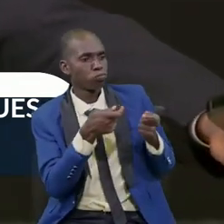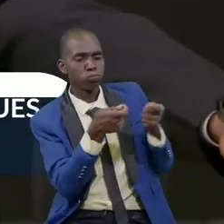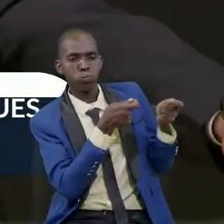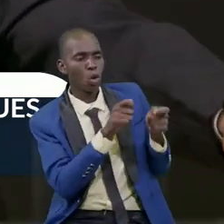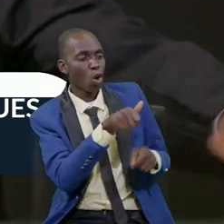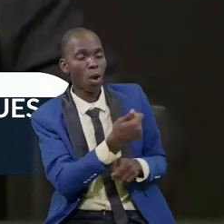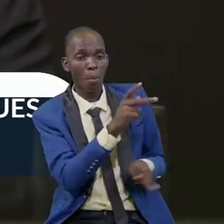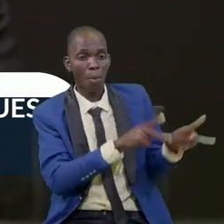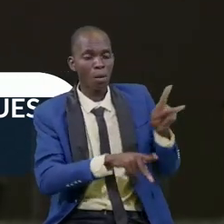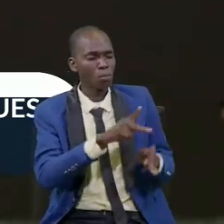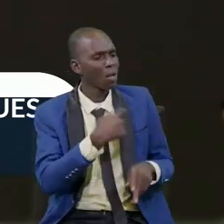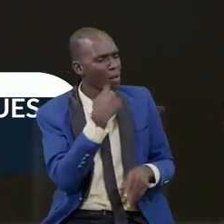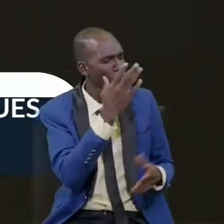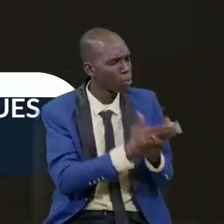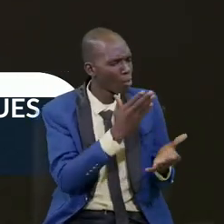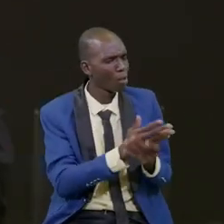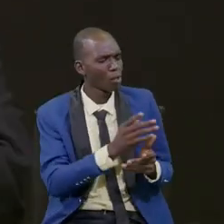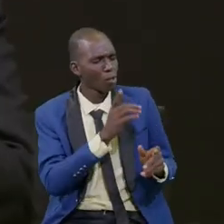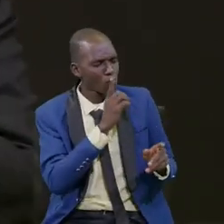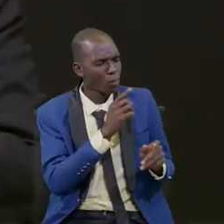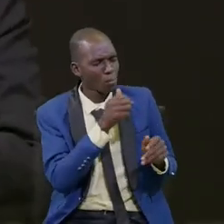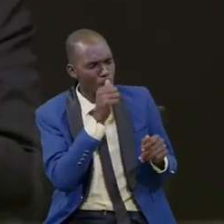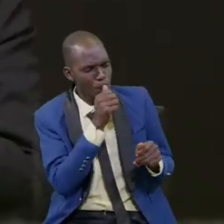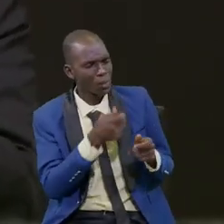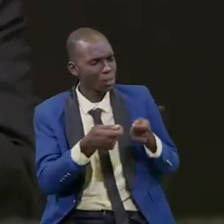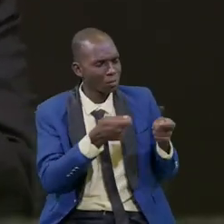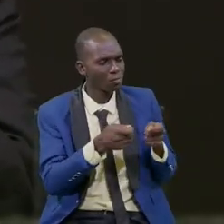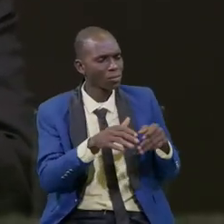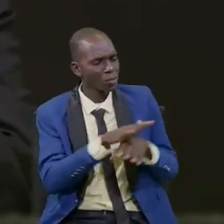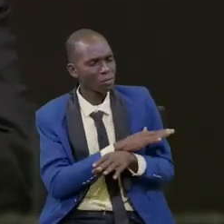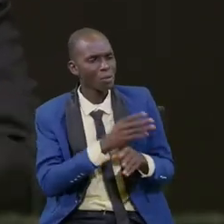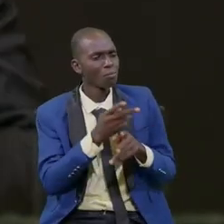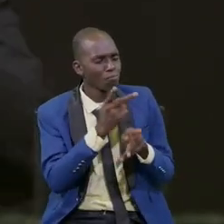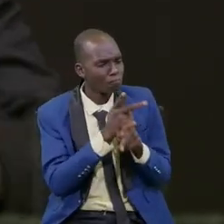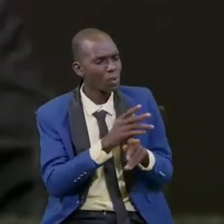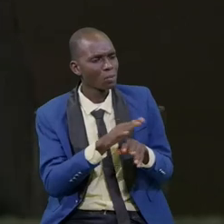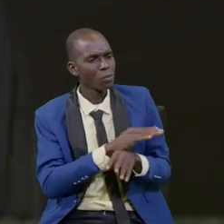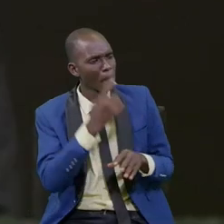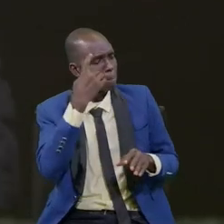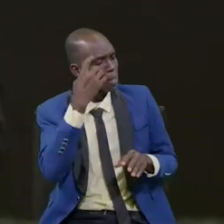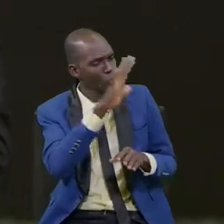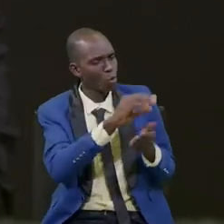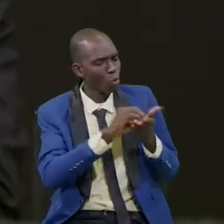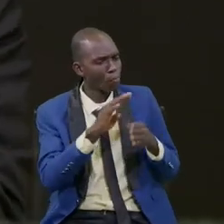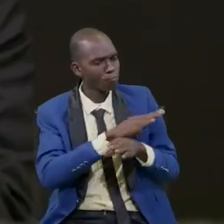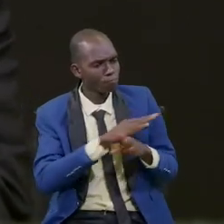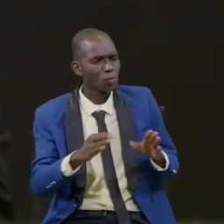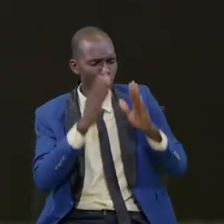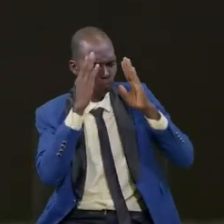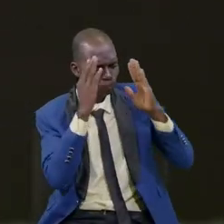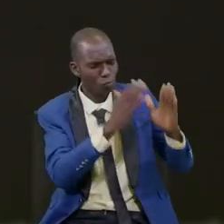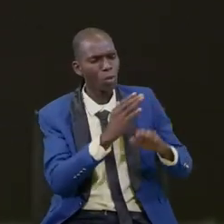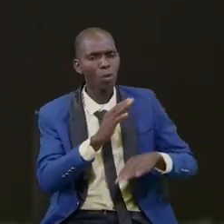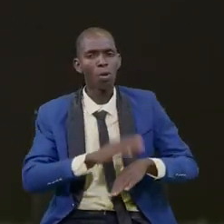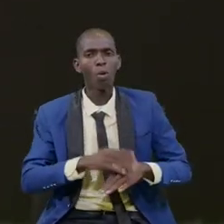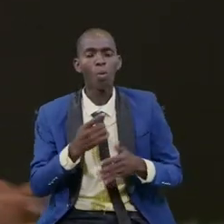la vie des autres. C'est dit, et que veillez sur vous et vaquez à vos affaires et pensez à